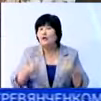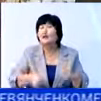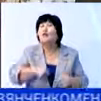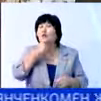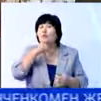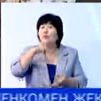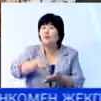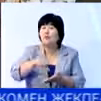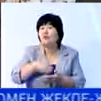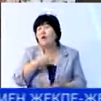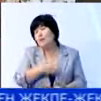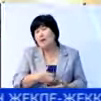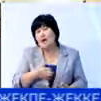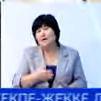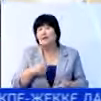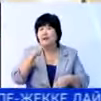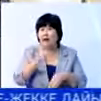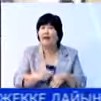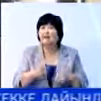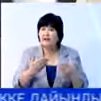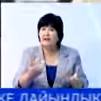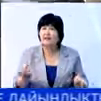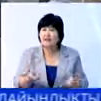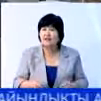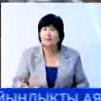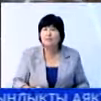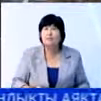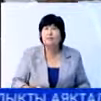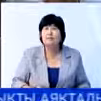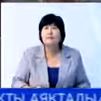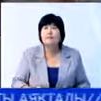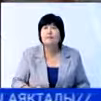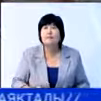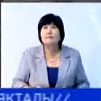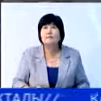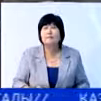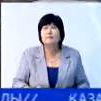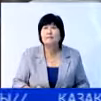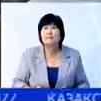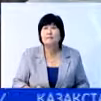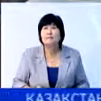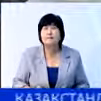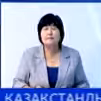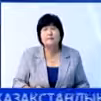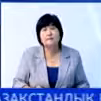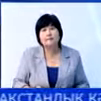билердің рөлінің маңыздылығын аңғартса керек. Асқар Тәжиев, Алпамыс Әшірбек, Төрехан Қожахметов, Қызылорда телеарнасы, Шиелі